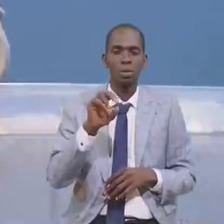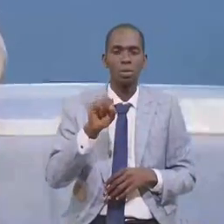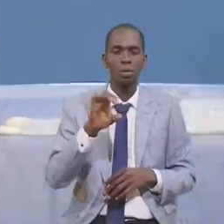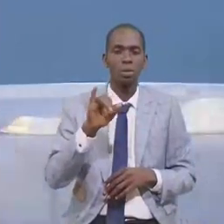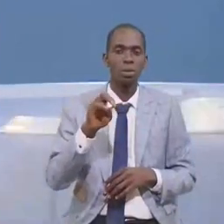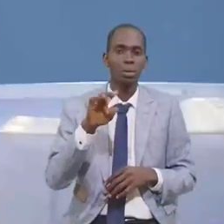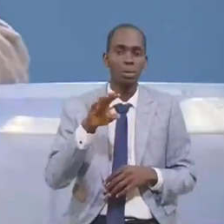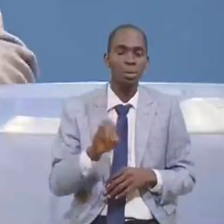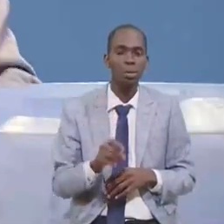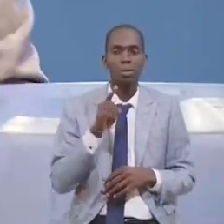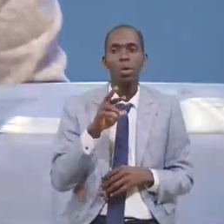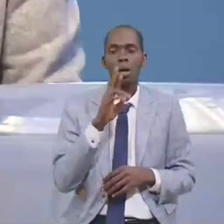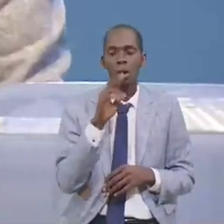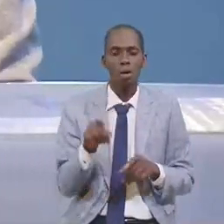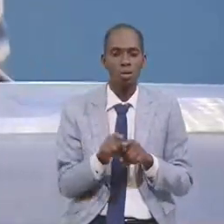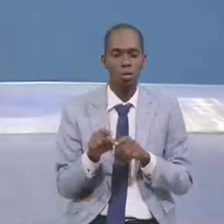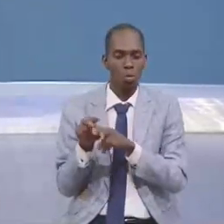Tu veilles sur ton cœur.